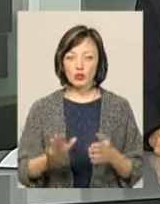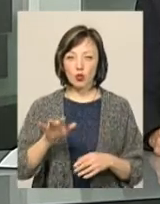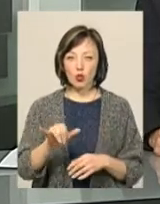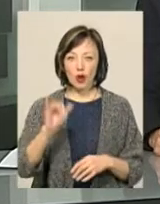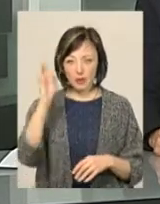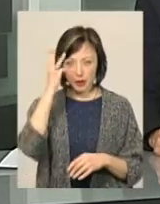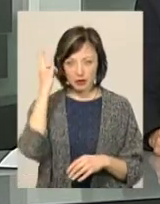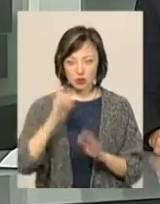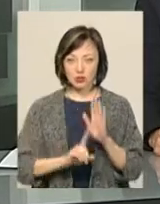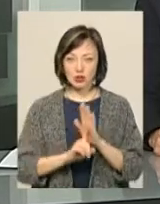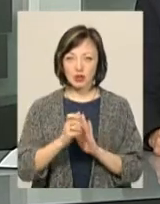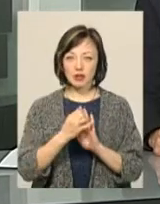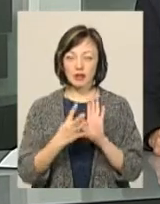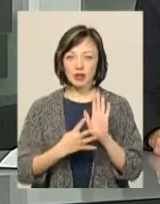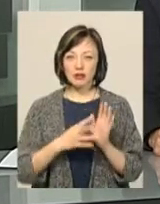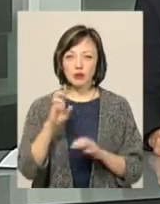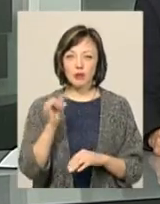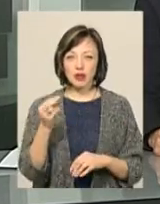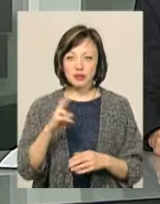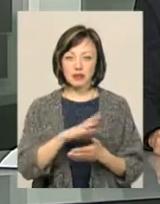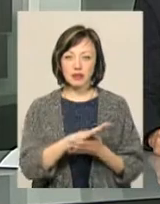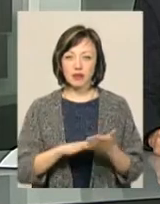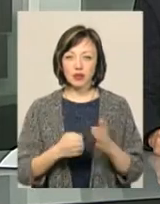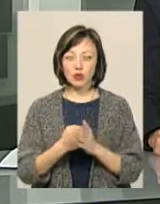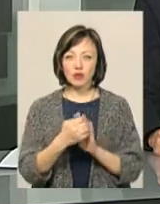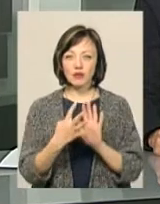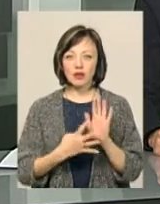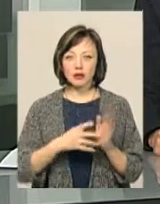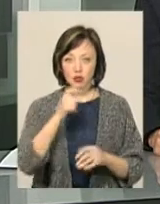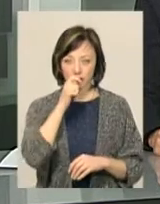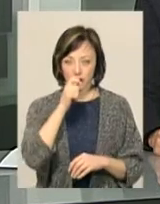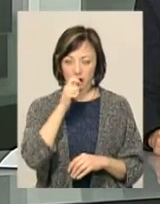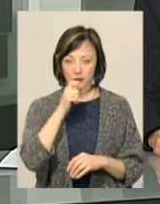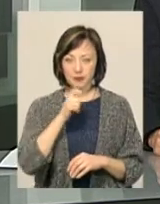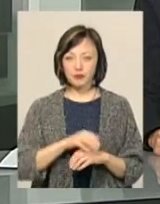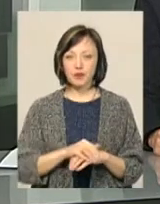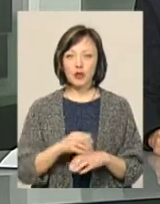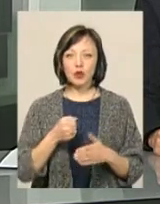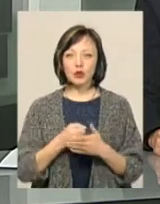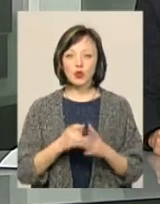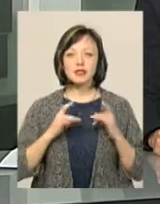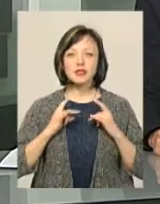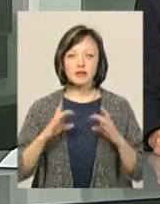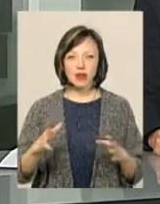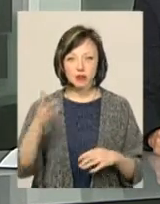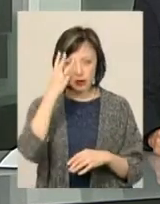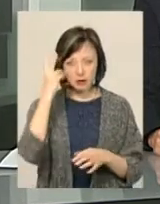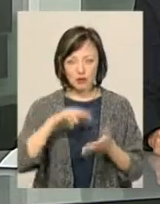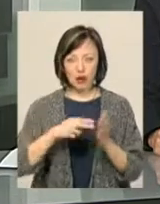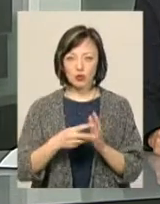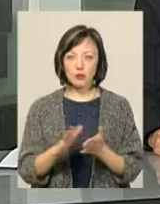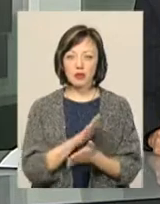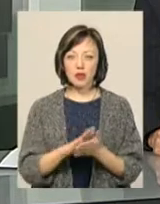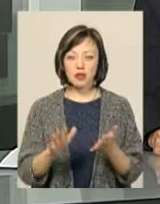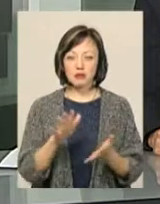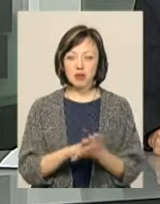Хмельницькому розпочався 19 березня і триватиме до 19 квітня. До великодніх свят в обласному центрі планують прибрати від